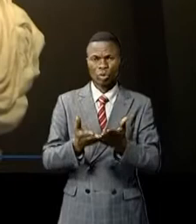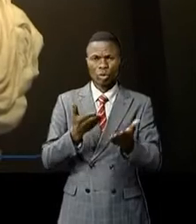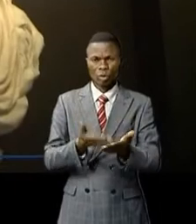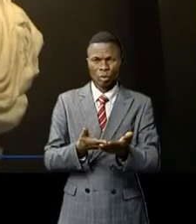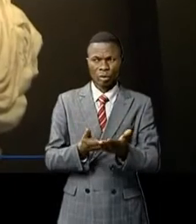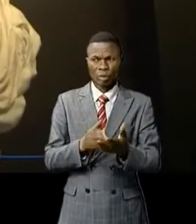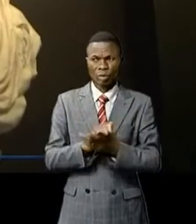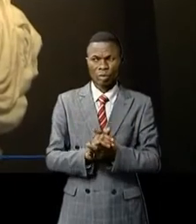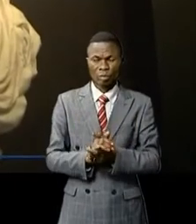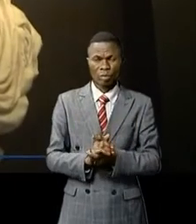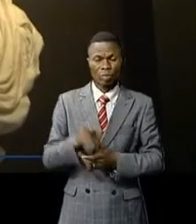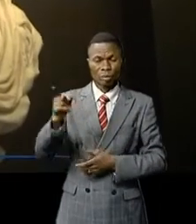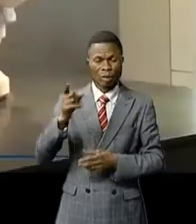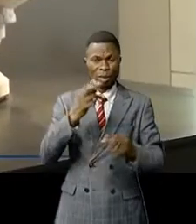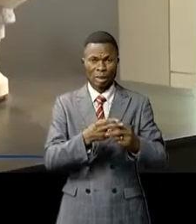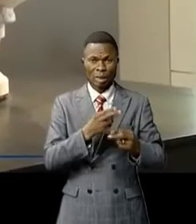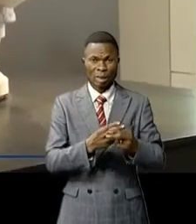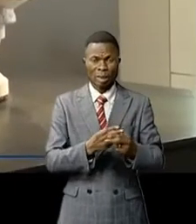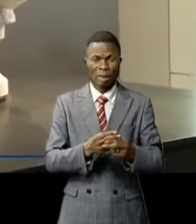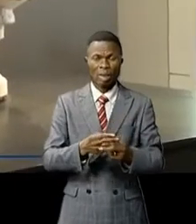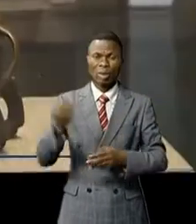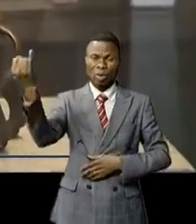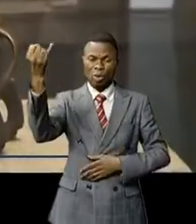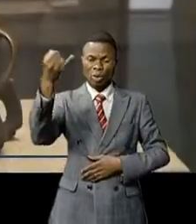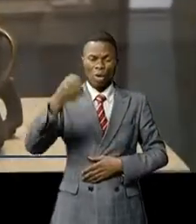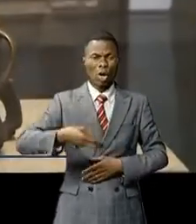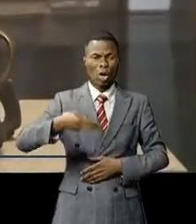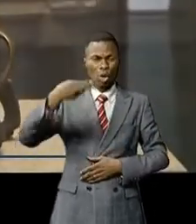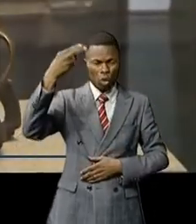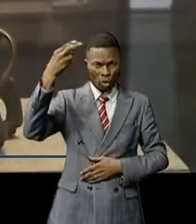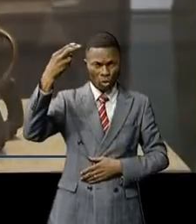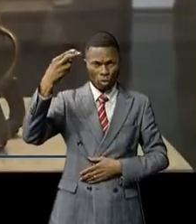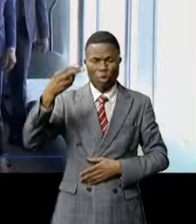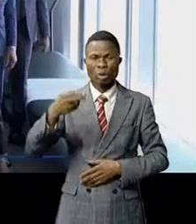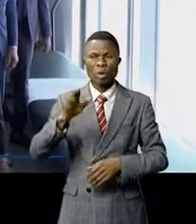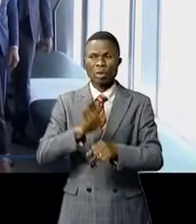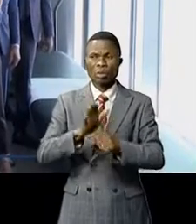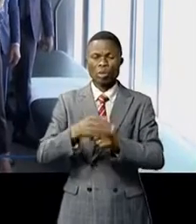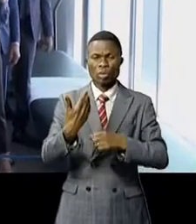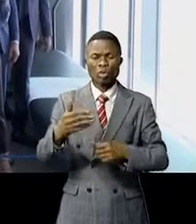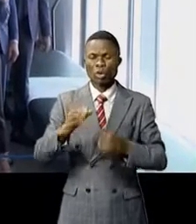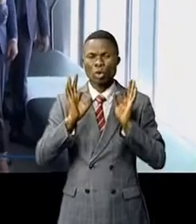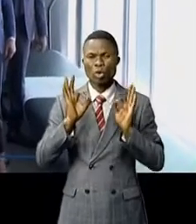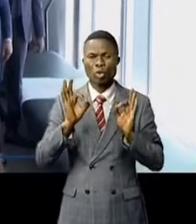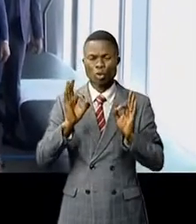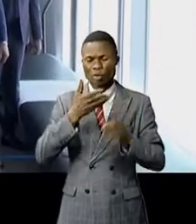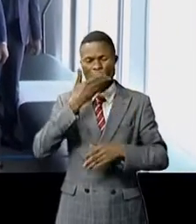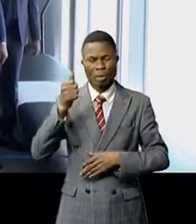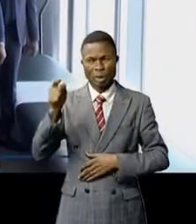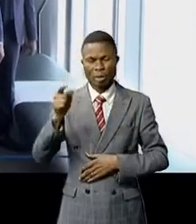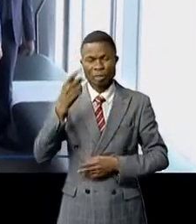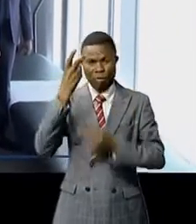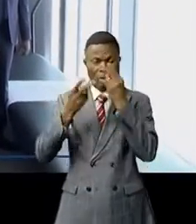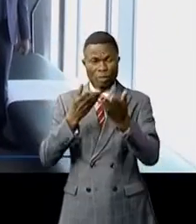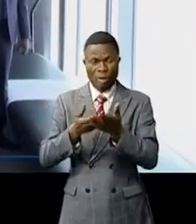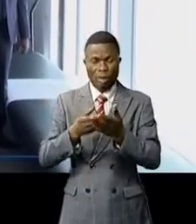Le Louvre d'Abu Dhabi regorge des œuvres de renom issues du musée du Louvre de Paris. À l'issue de sa visite,